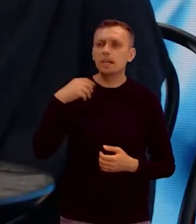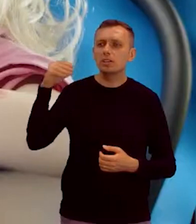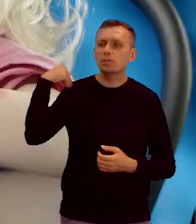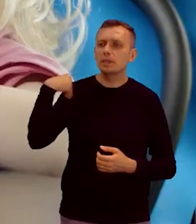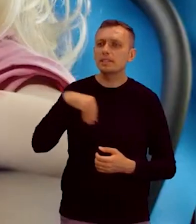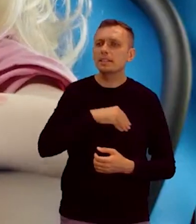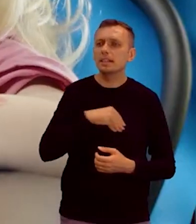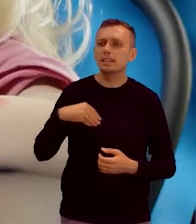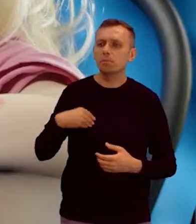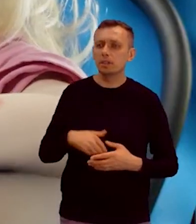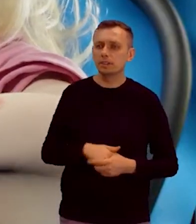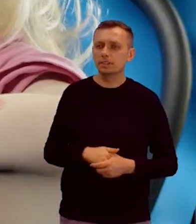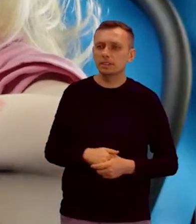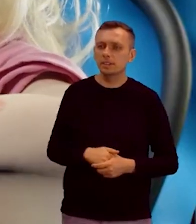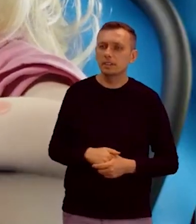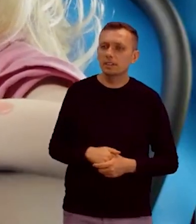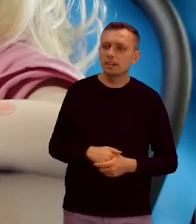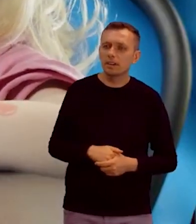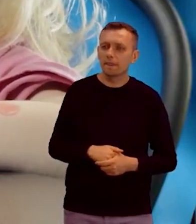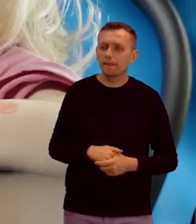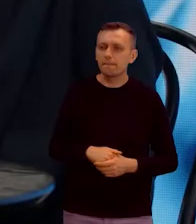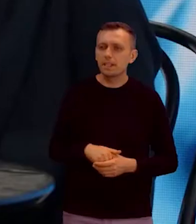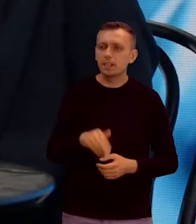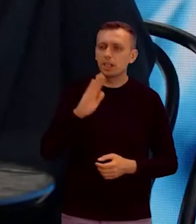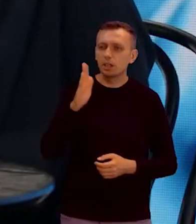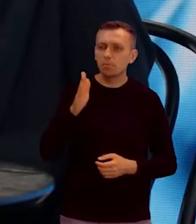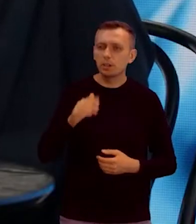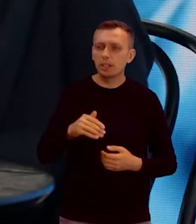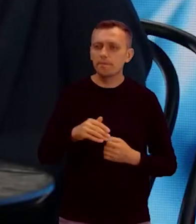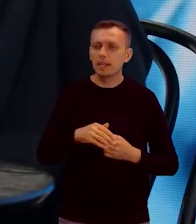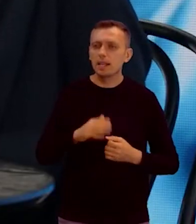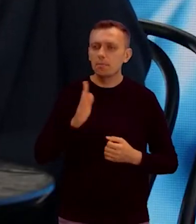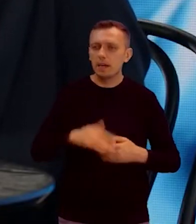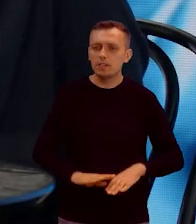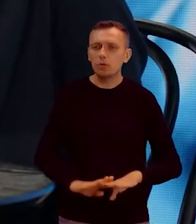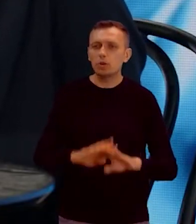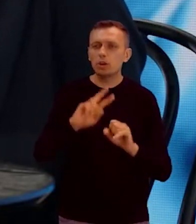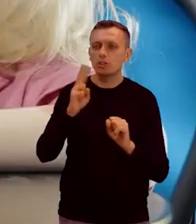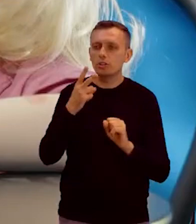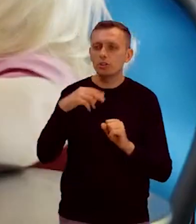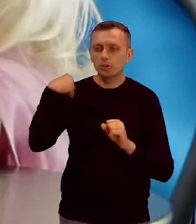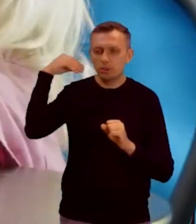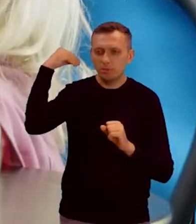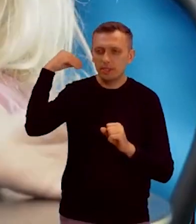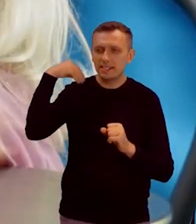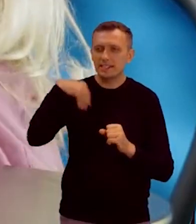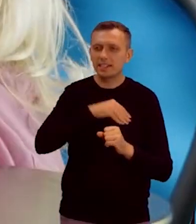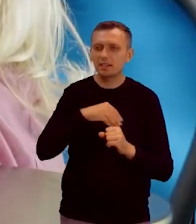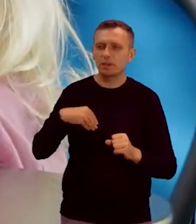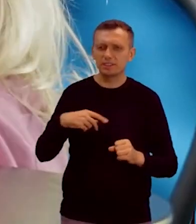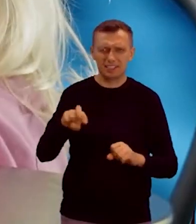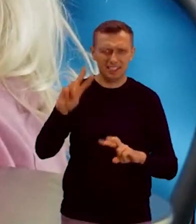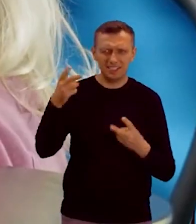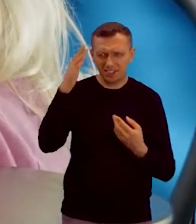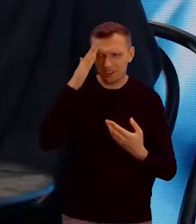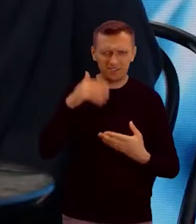się drugi prezydent Polski, taki jak ja. A skąd wiesz, że ty jesteś prezydentem Polski? No bo ja umiem